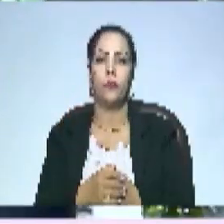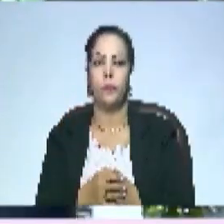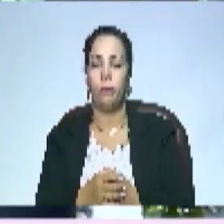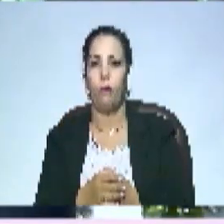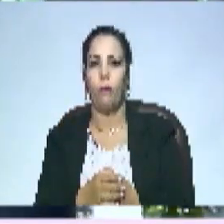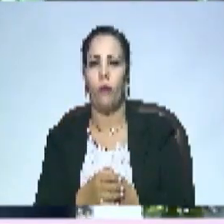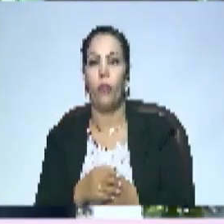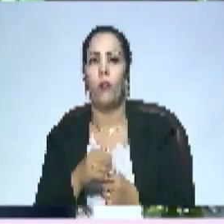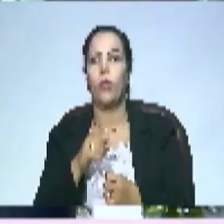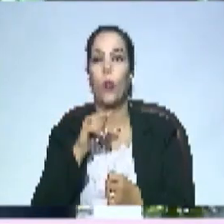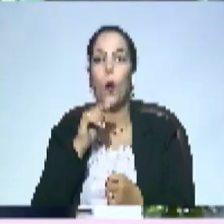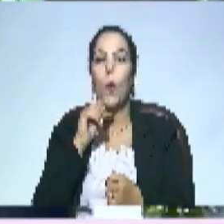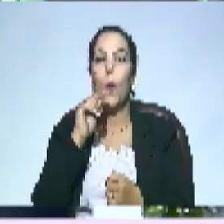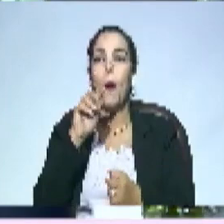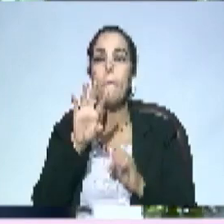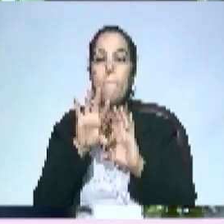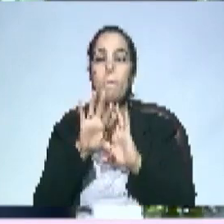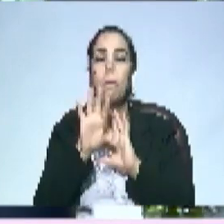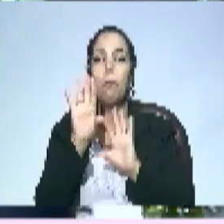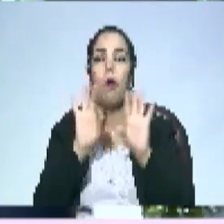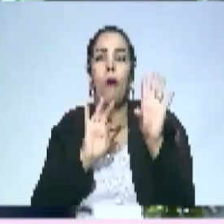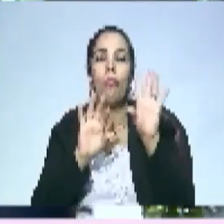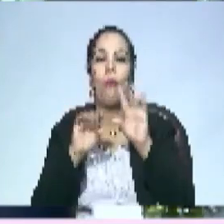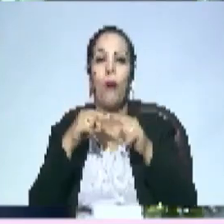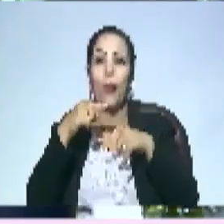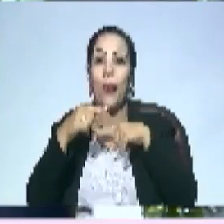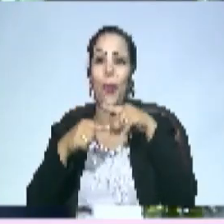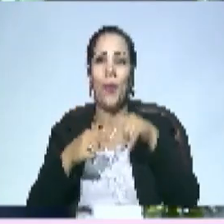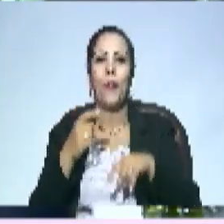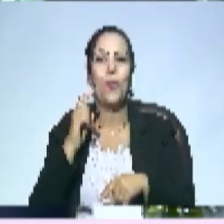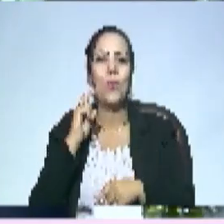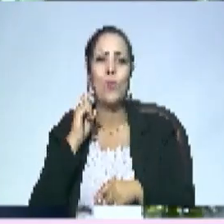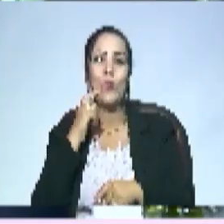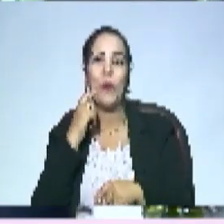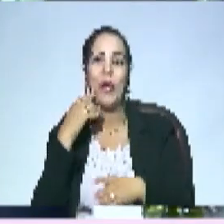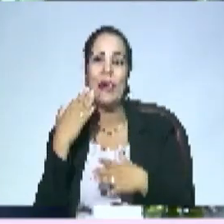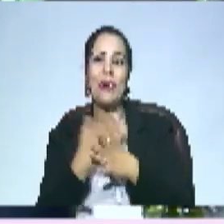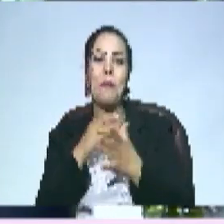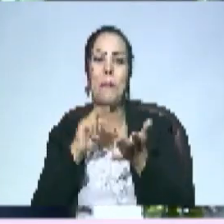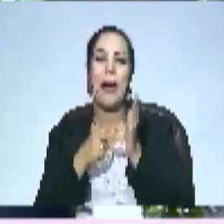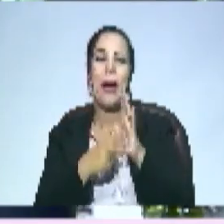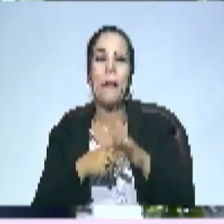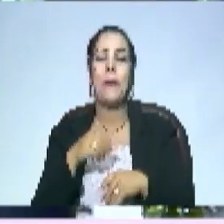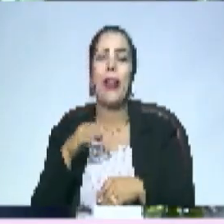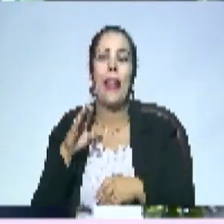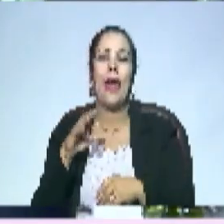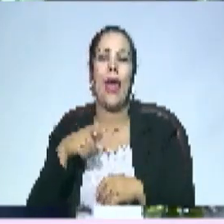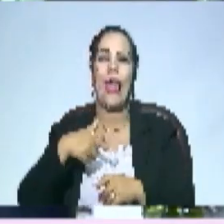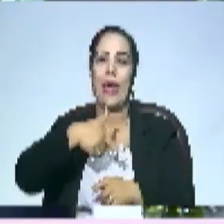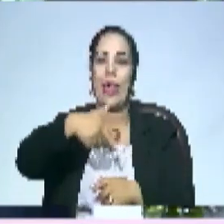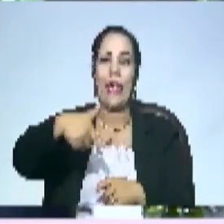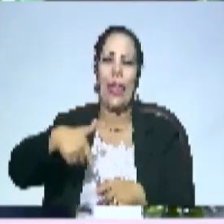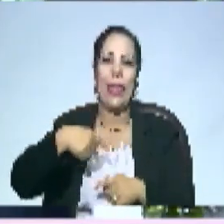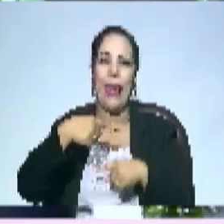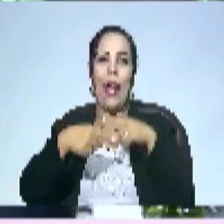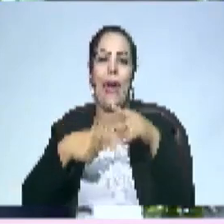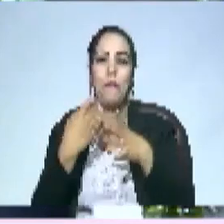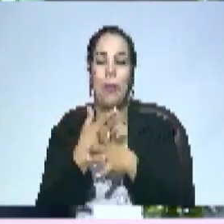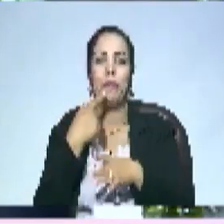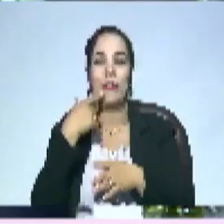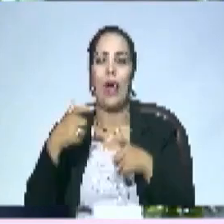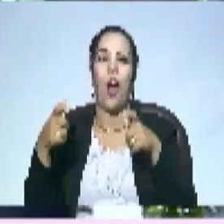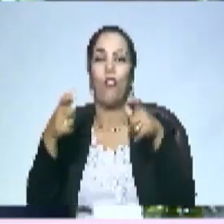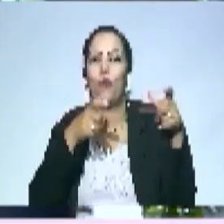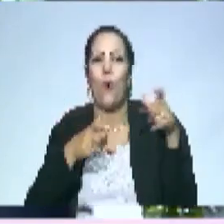انت تقريبا اخترت الكانيلوني الحادق الحلو ده مخصوص عشان تعمل الكريمة كده. عشان احنا عشان احنا